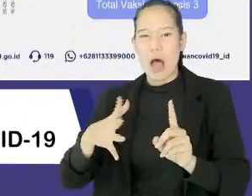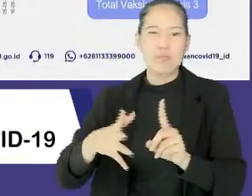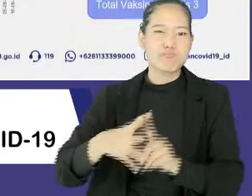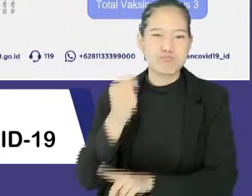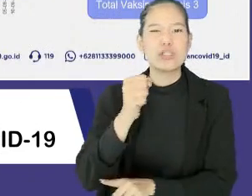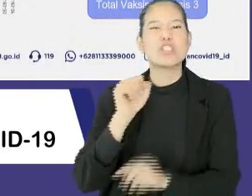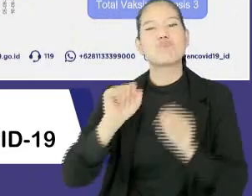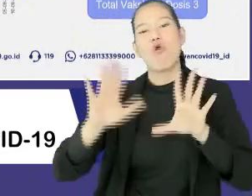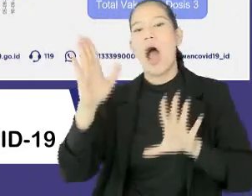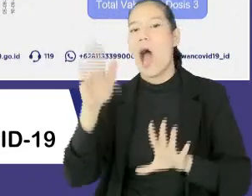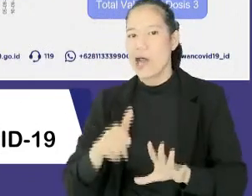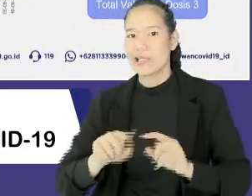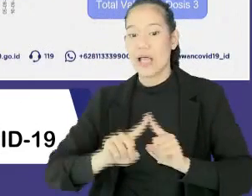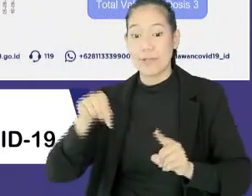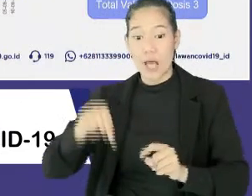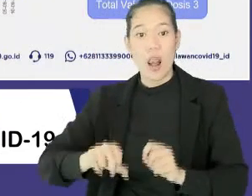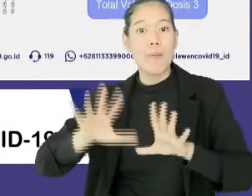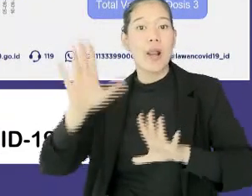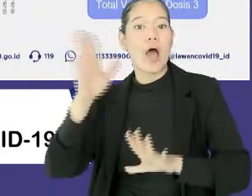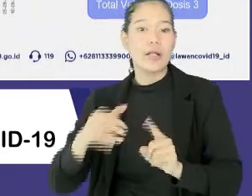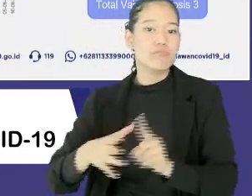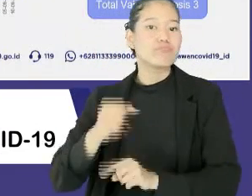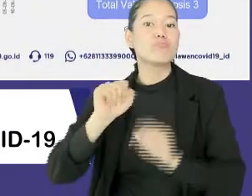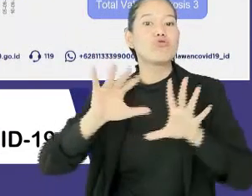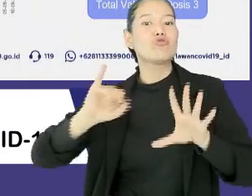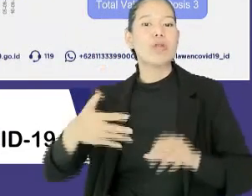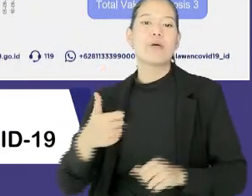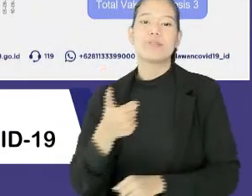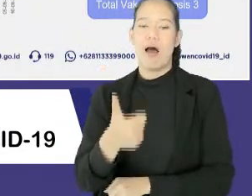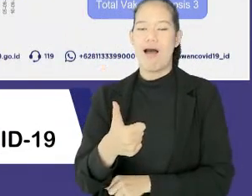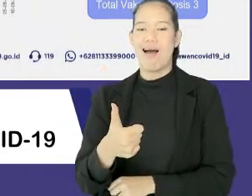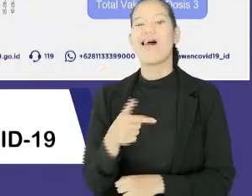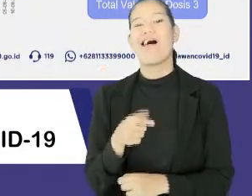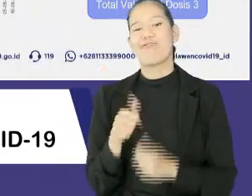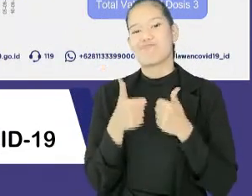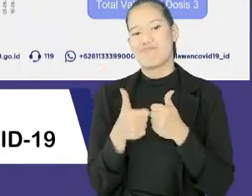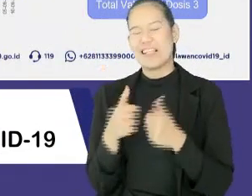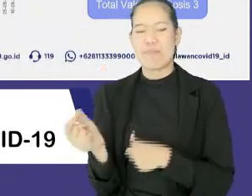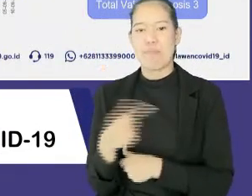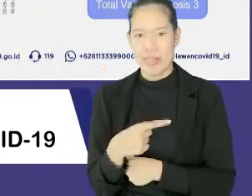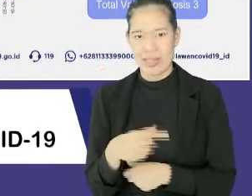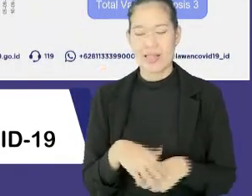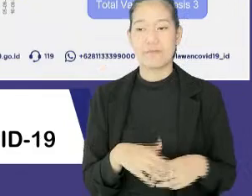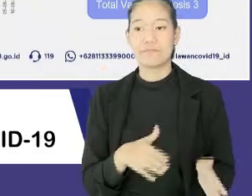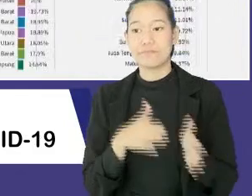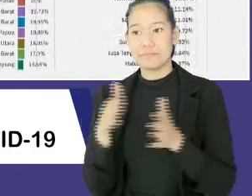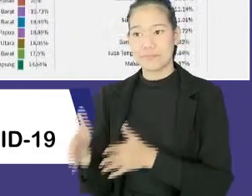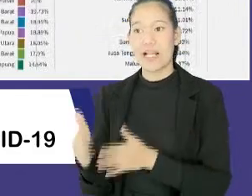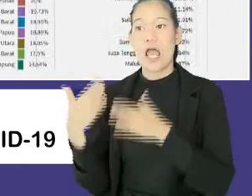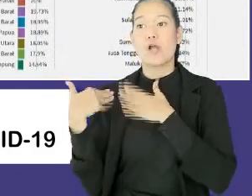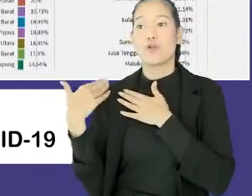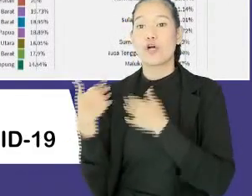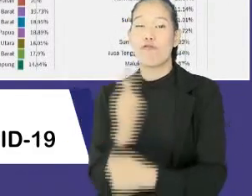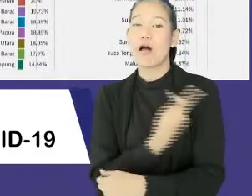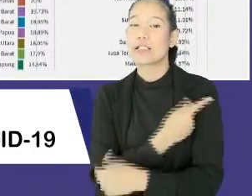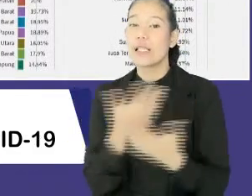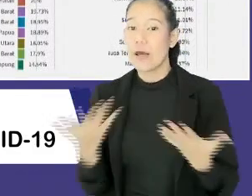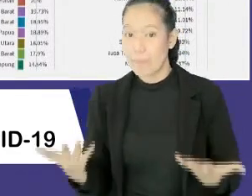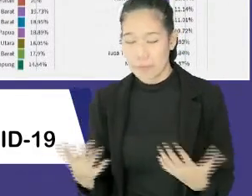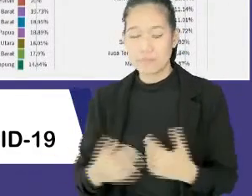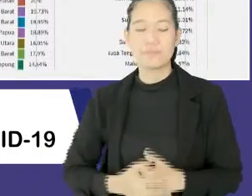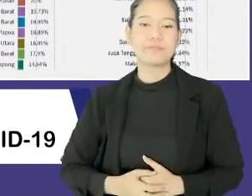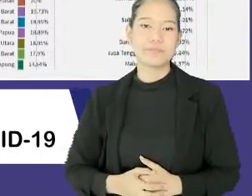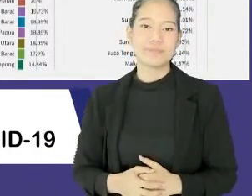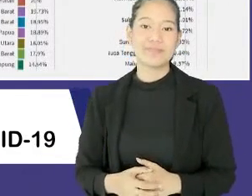tahap mencapai suntikan lebih dari 10 juta gitu Nah di sini mungkin kita masuk ke slide selanjutnya PR kita divaksin ada di mana